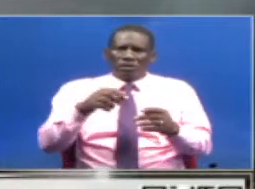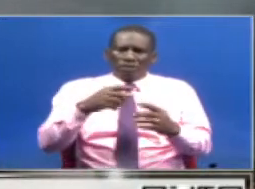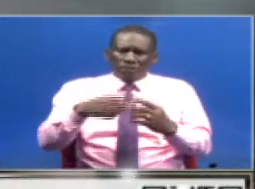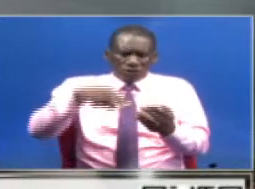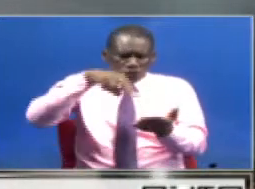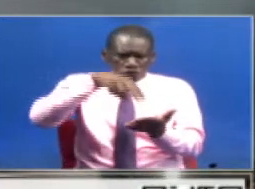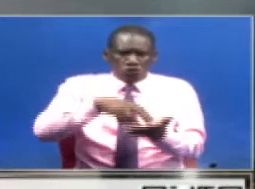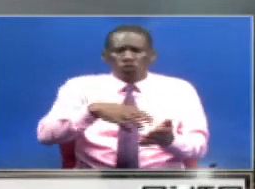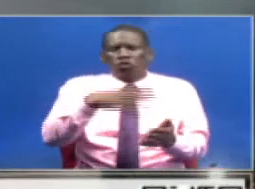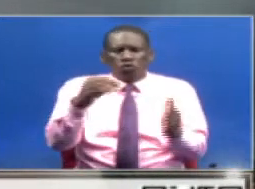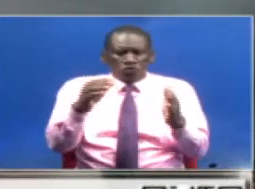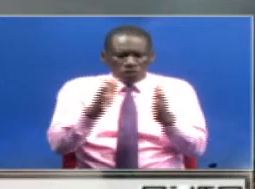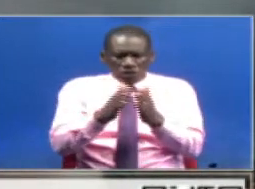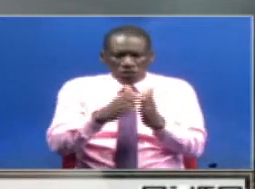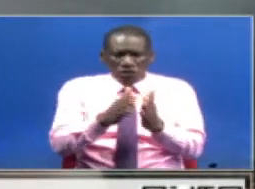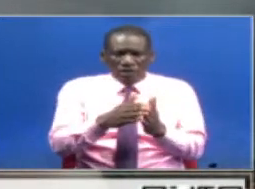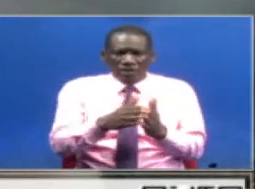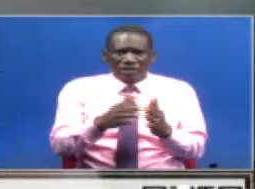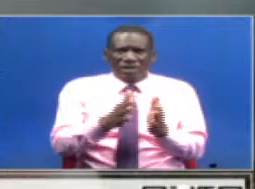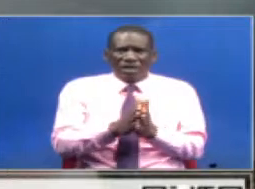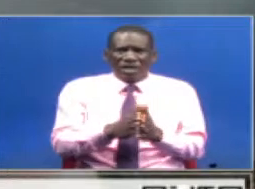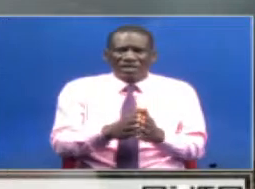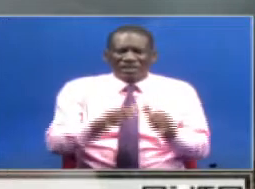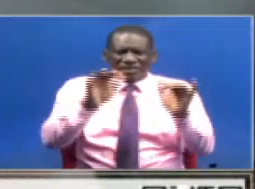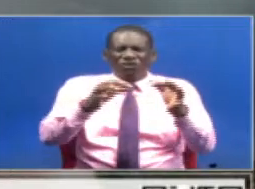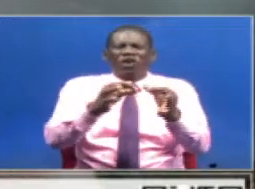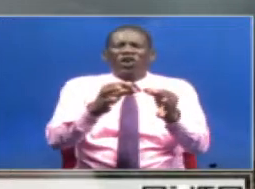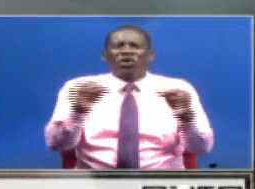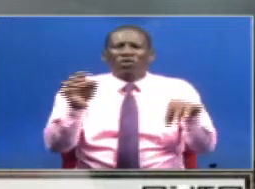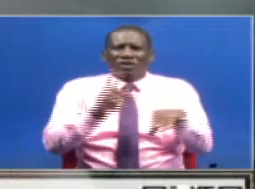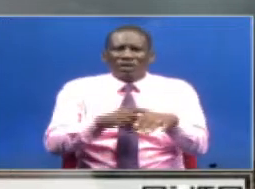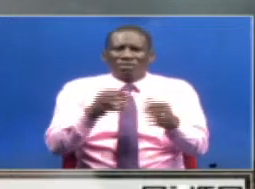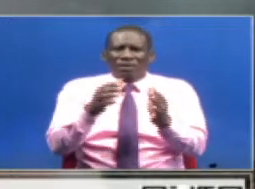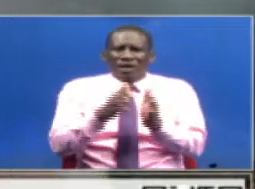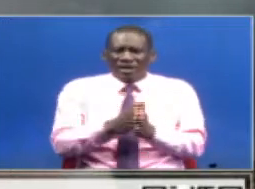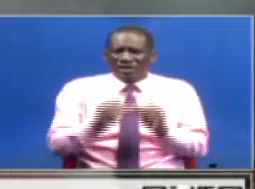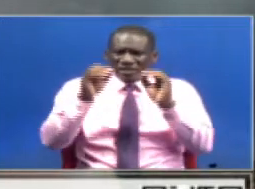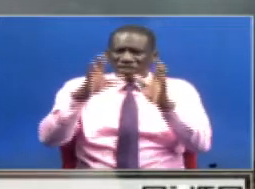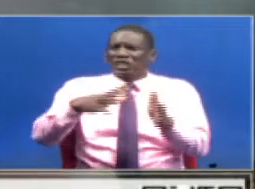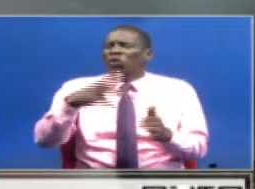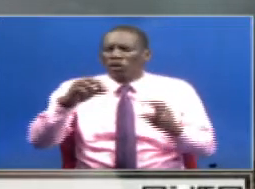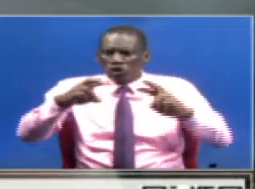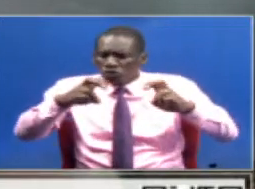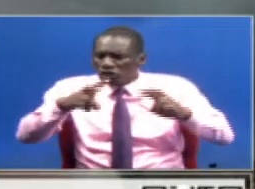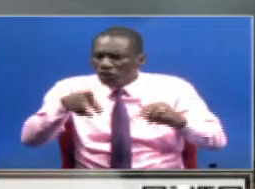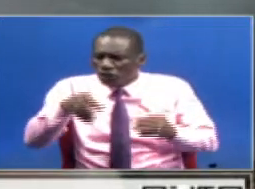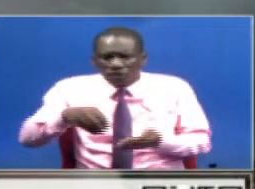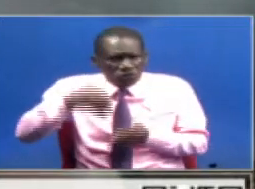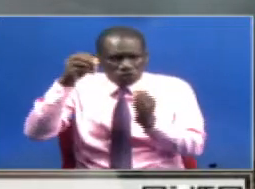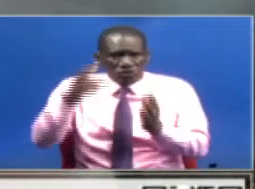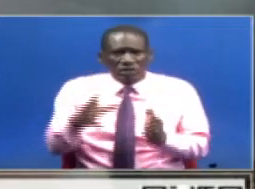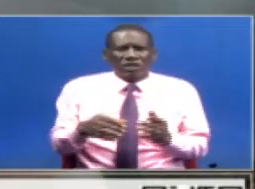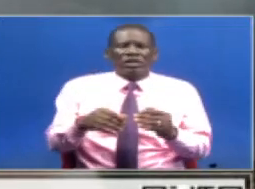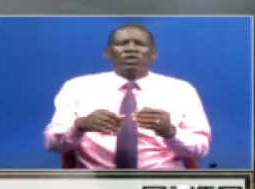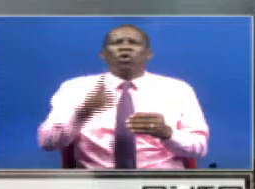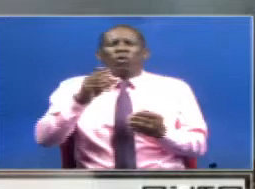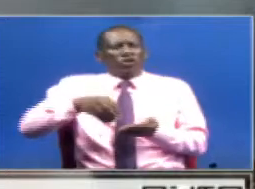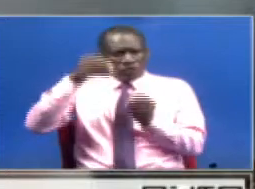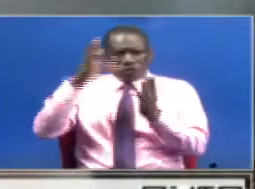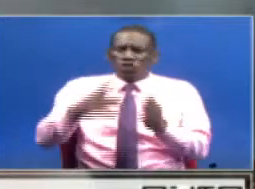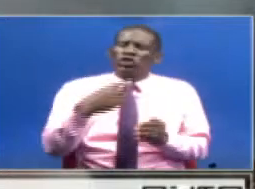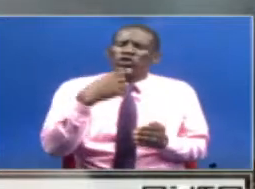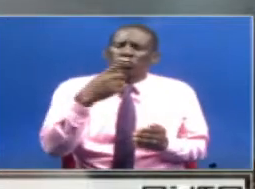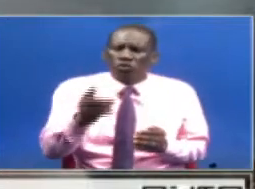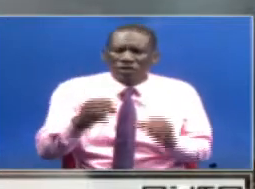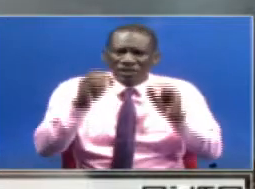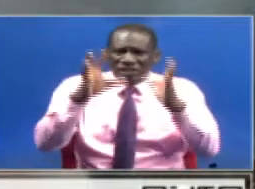to go to the toilets and took a long time, and he went to look for her. One of the students told him